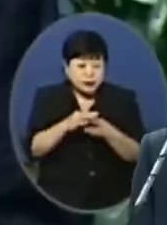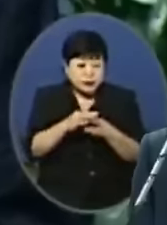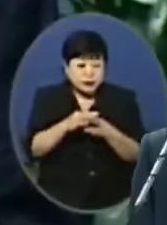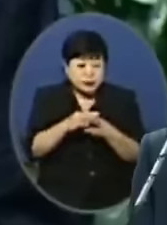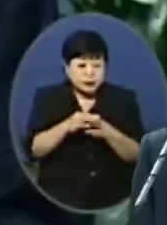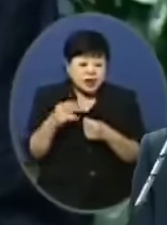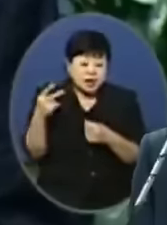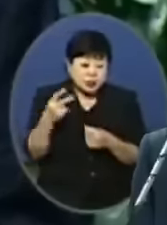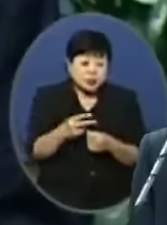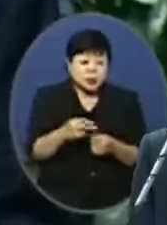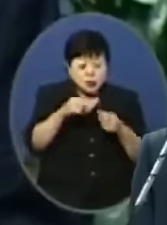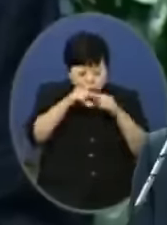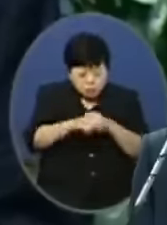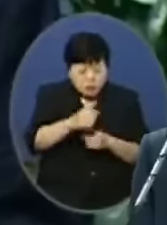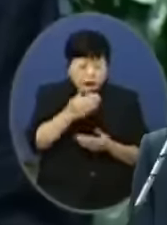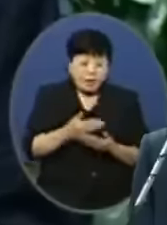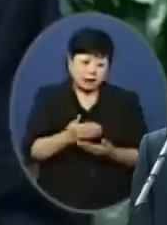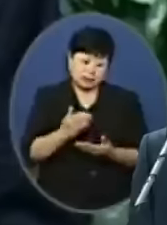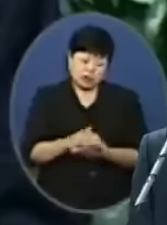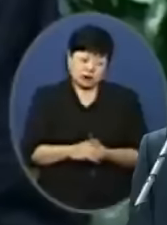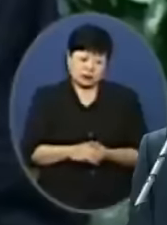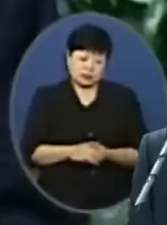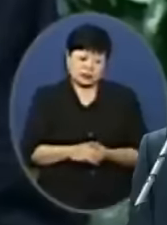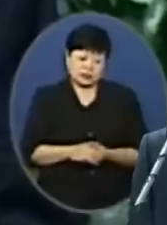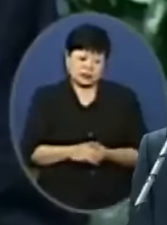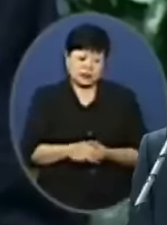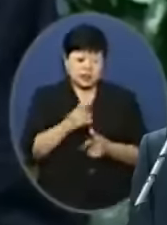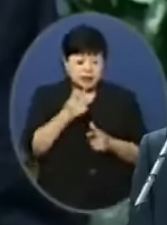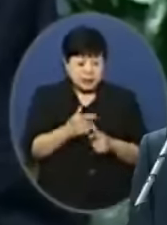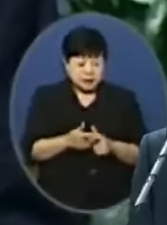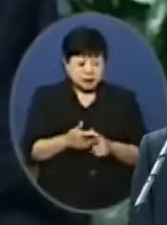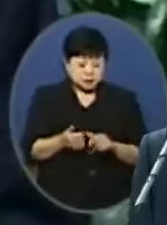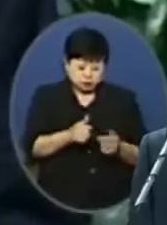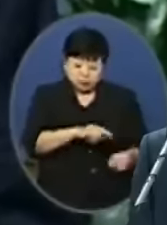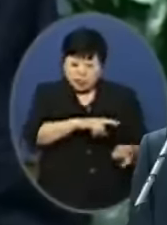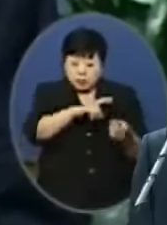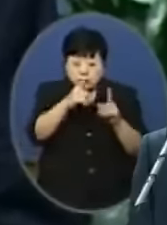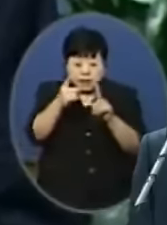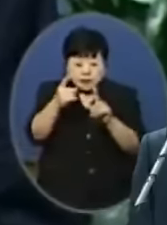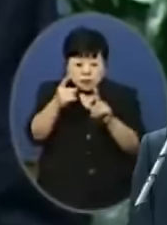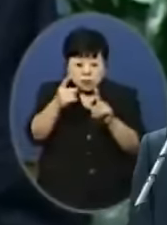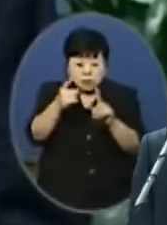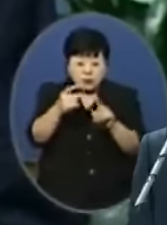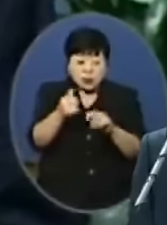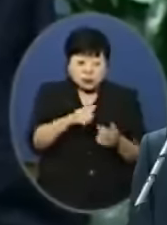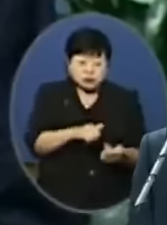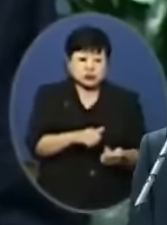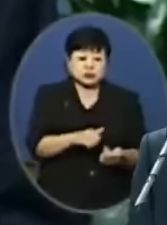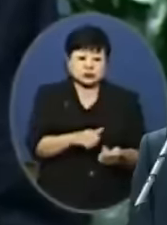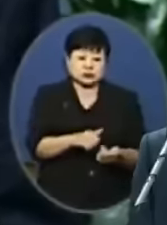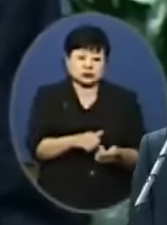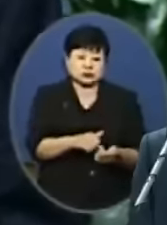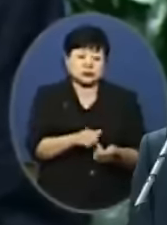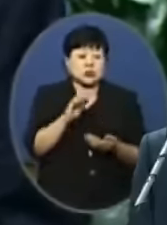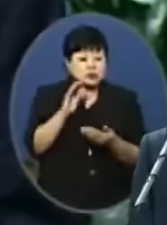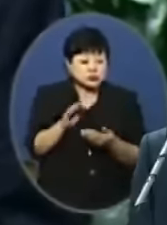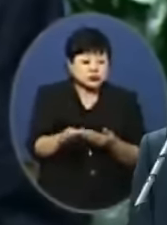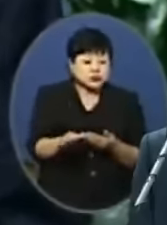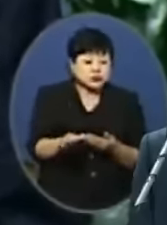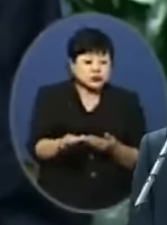그 또한 절망적인 것이 아닙니까? 예수님은 죽었다가 부활하심으로 죽고 난